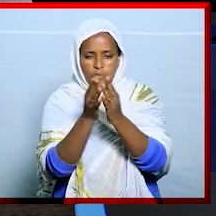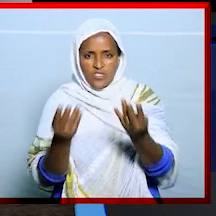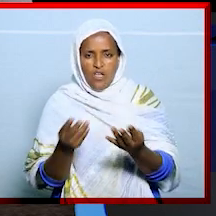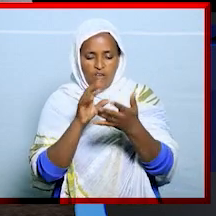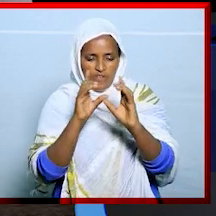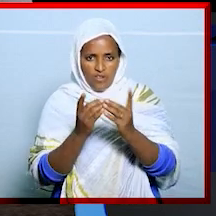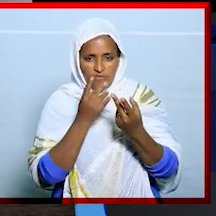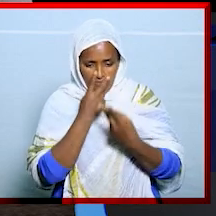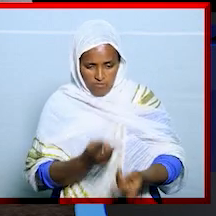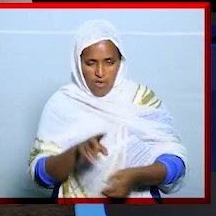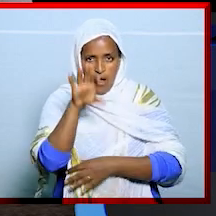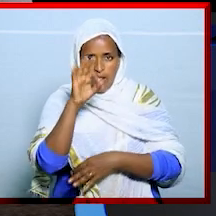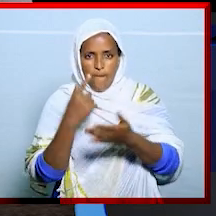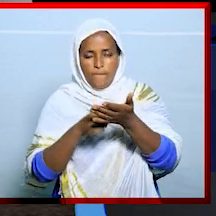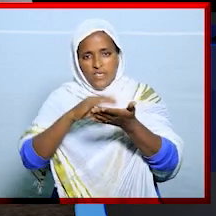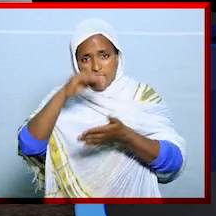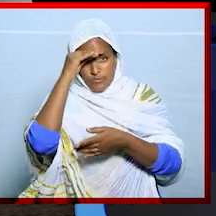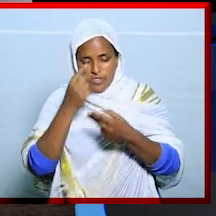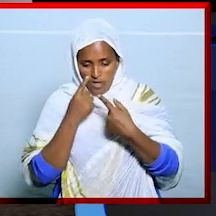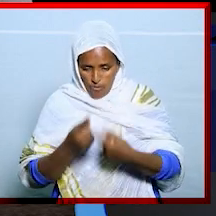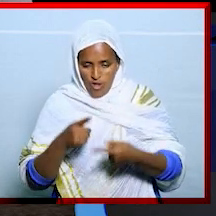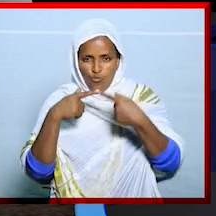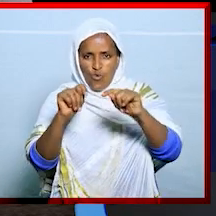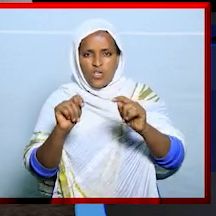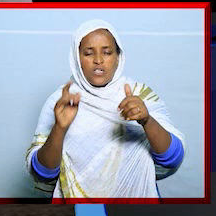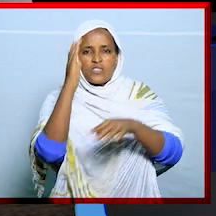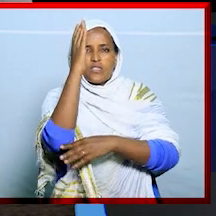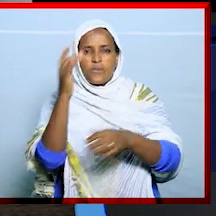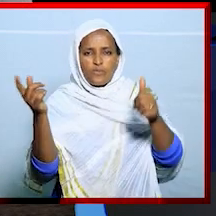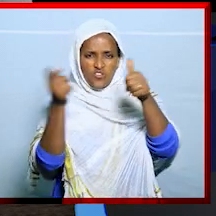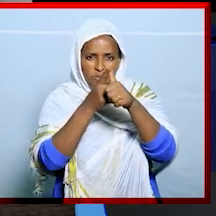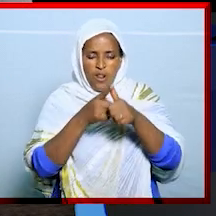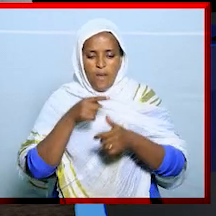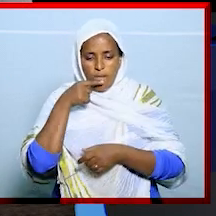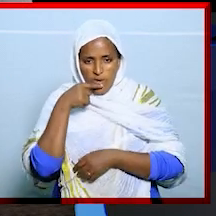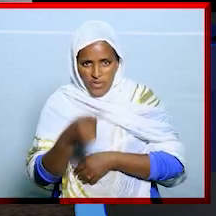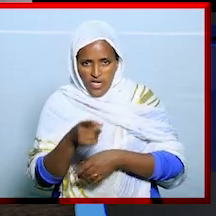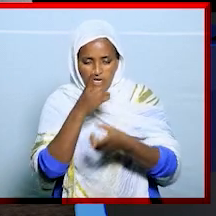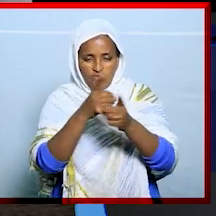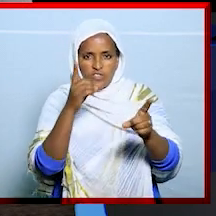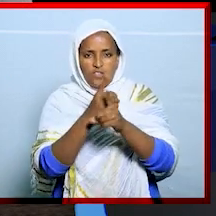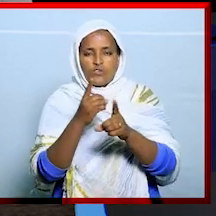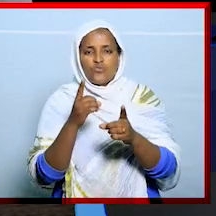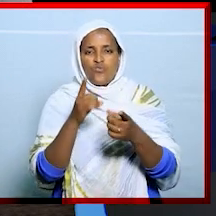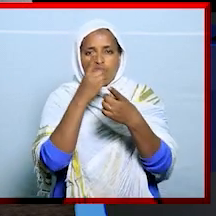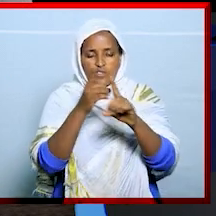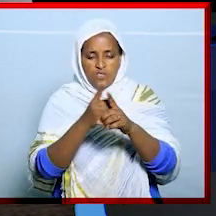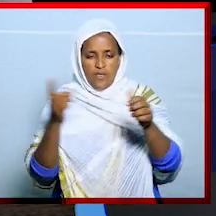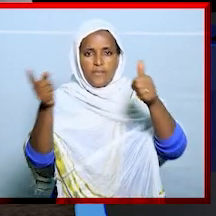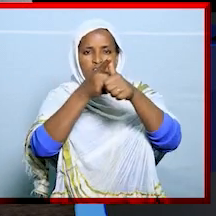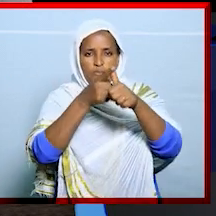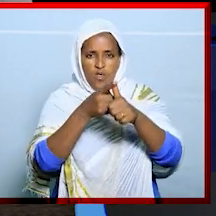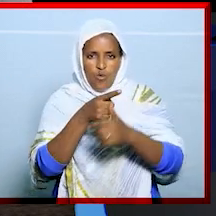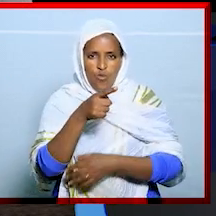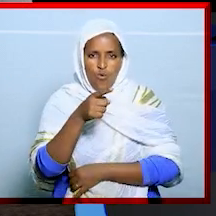በዚሁ በመጽሐፉ ክፍል እንደምናገኘው በዚህ ትምህርትም ለማየት እንደሞከርነው እግዚአብሔር መጀመሪያ በመናገር ከፈጠራቸው